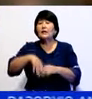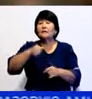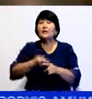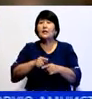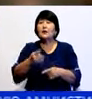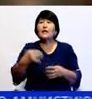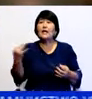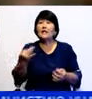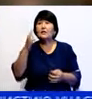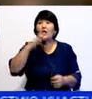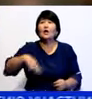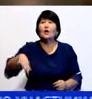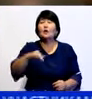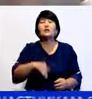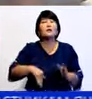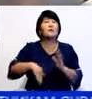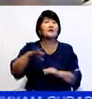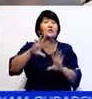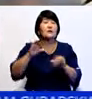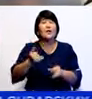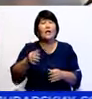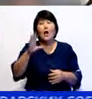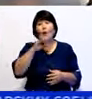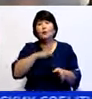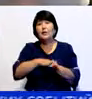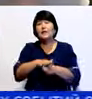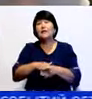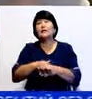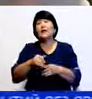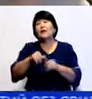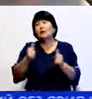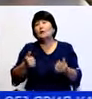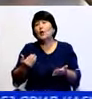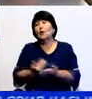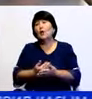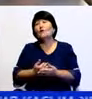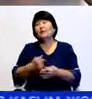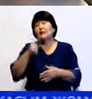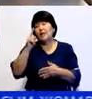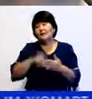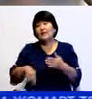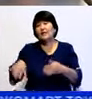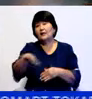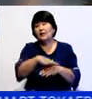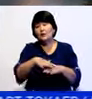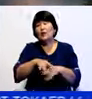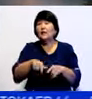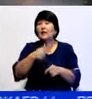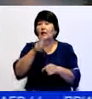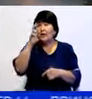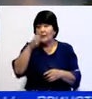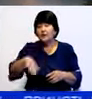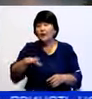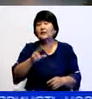для него интересы государства превыше всего. Для успешной реализации реформ требуется новый мандат доверия народа. Также глава государства